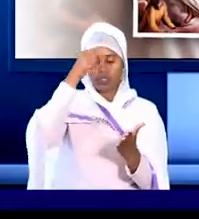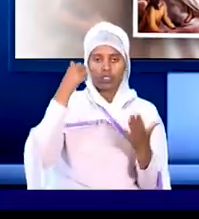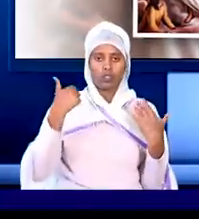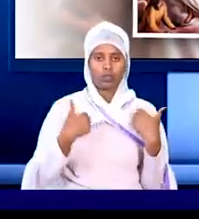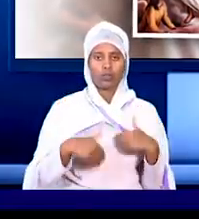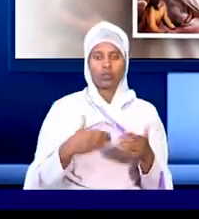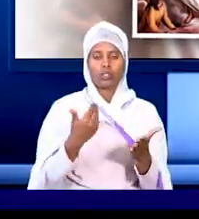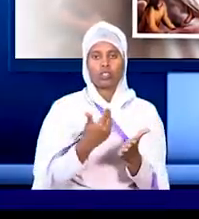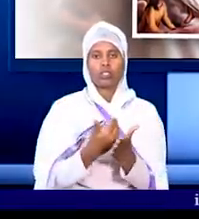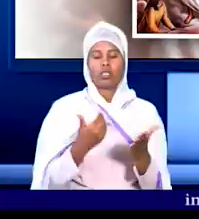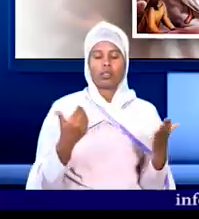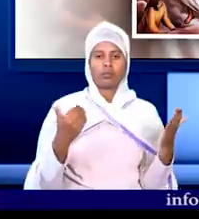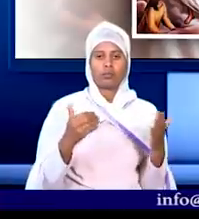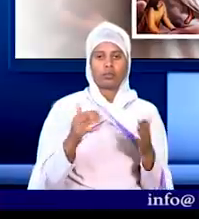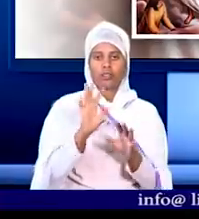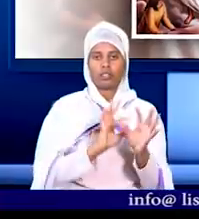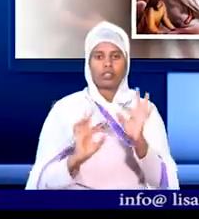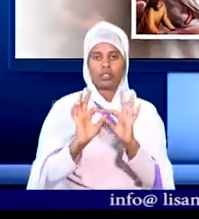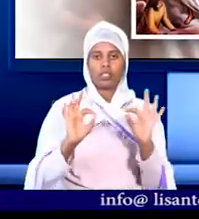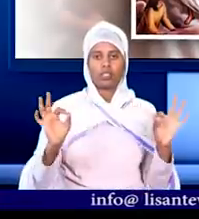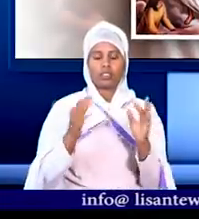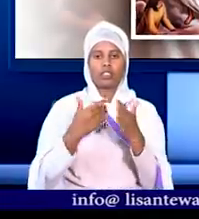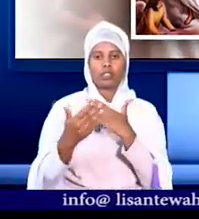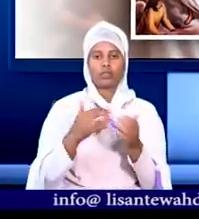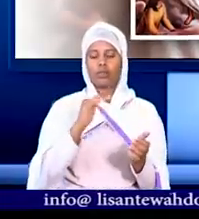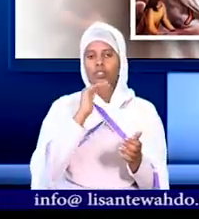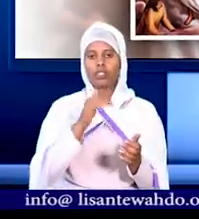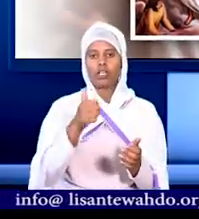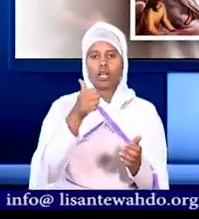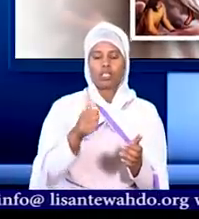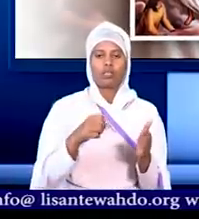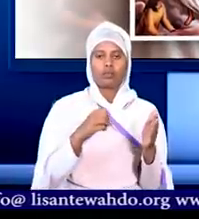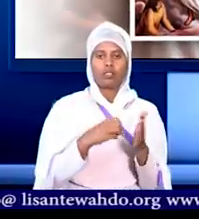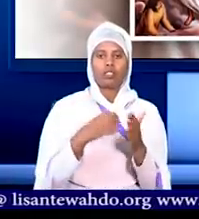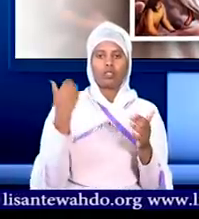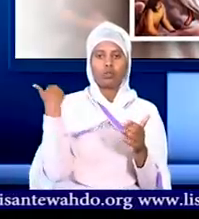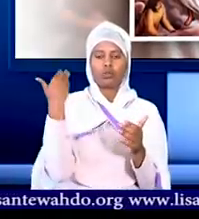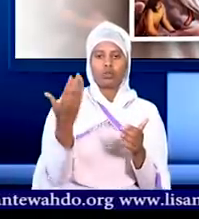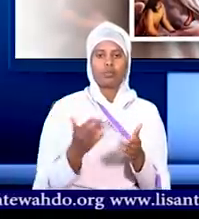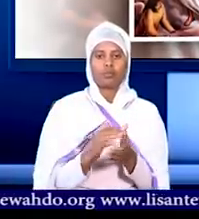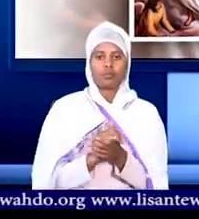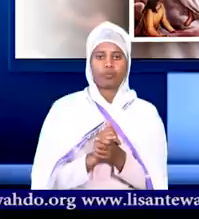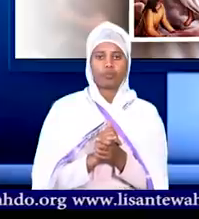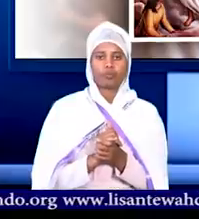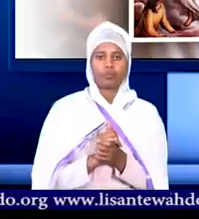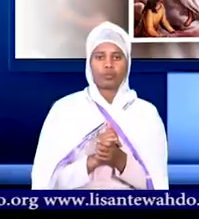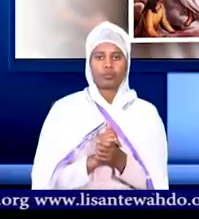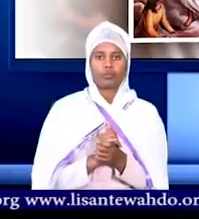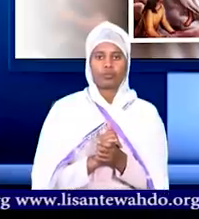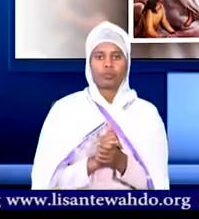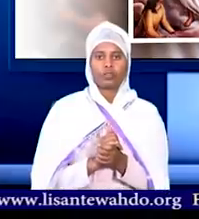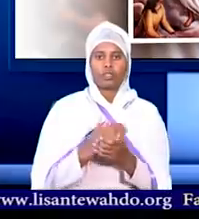ካብ መከራ ሞት ካብ መከራ ድነ ናጻ ገይሩ ንደቂ ኣዳም ስለ ዘውፀም